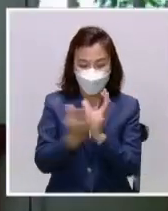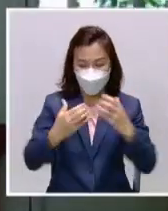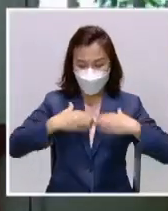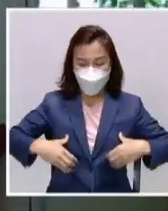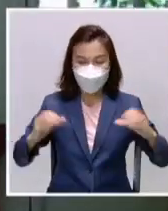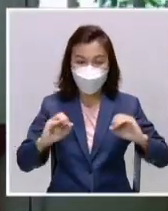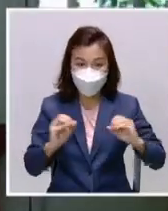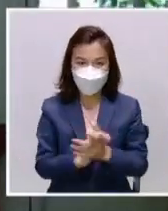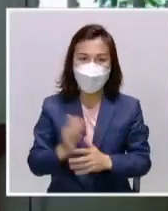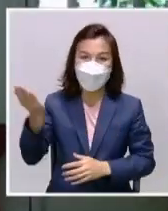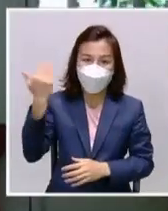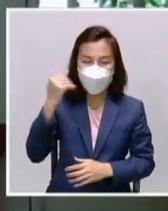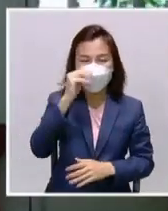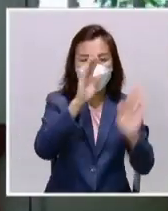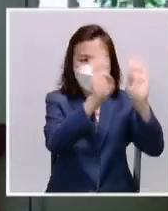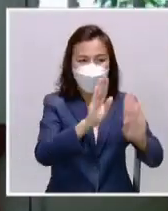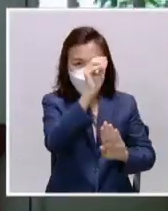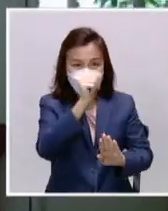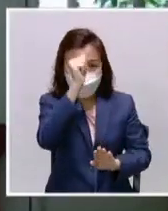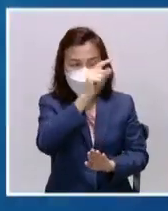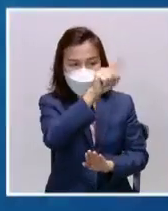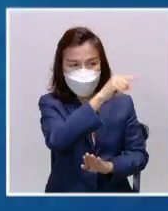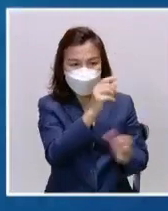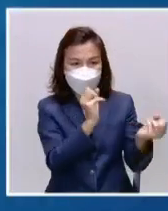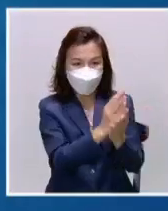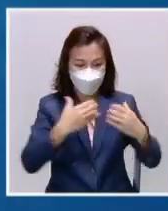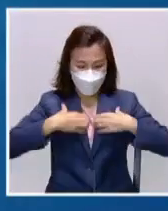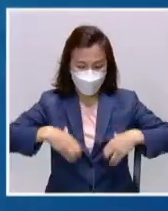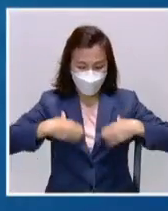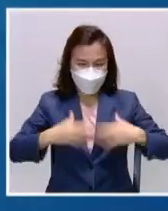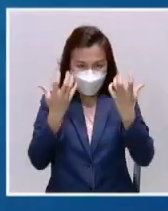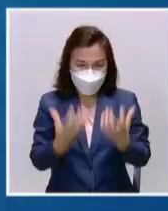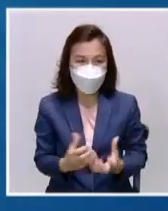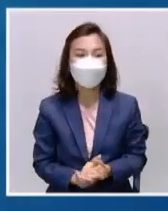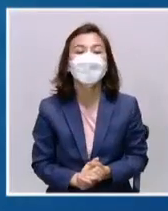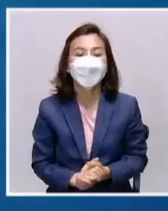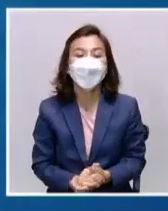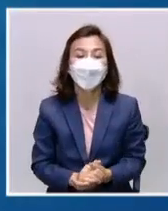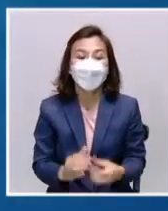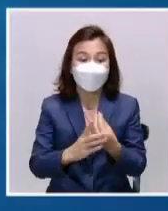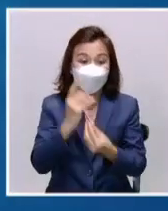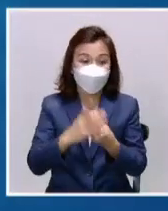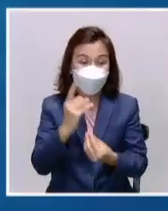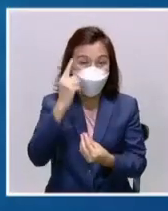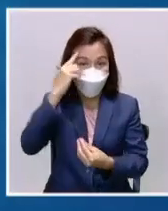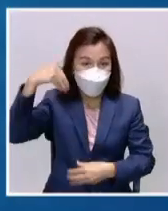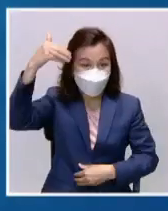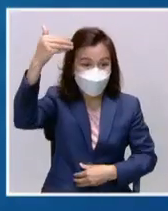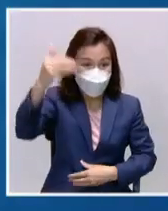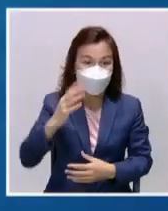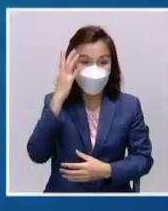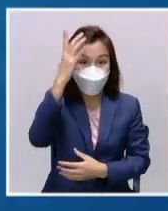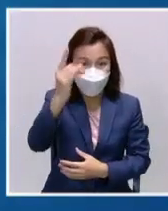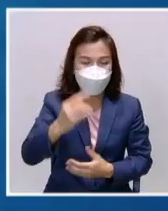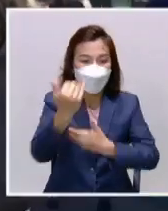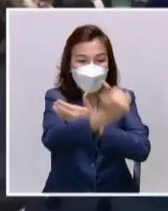นี้นะคะที่ทำให้เกิดอาการปอดบวมอย่างรุนแรงค่ะแต่อย่างไรก็ตามนะคะก็ยังเตือนหรือว่าอีกไม่กี่สัปดาห์ข้างหน้าก็จะกลายเป็นสาย